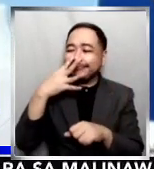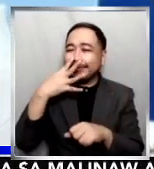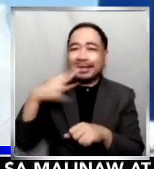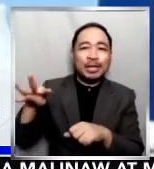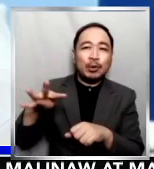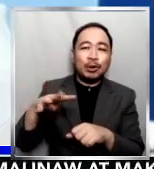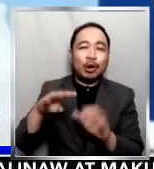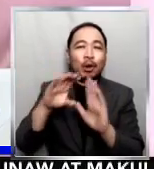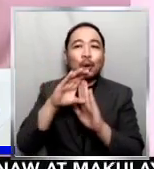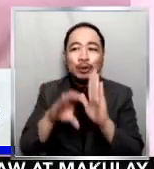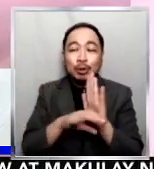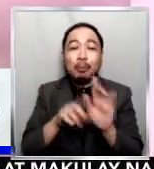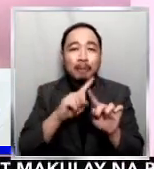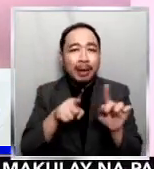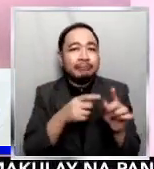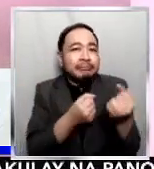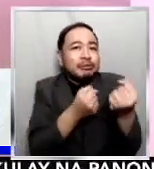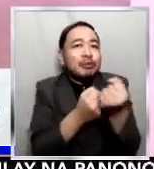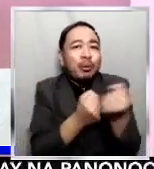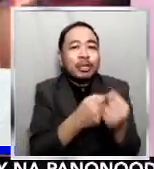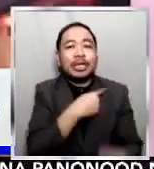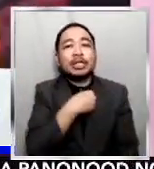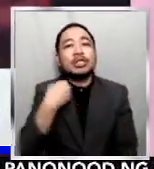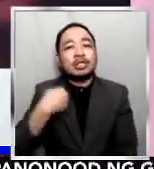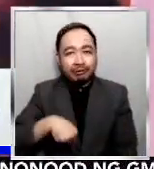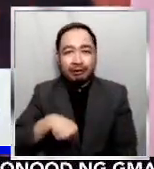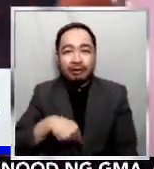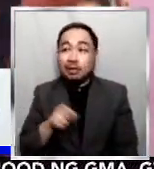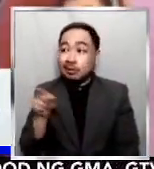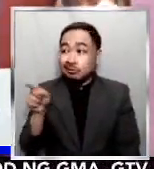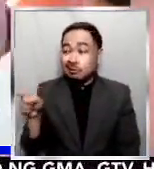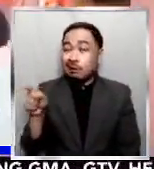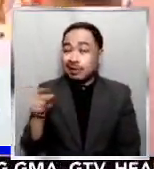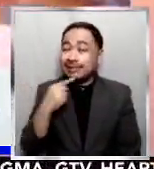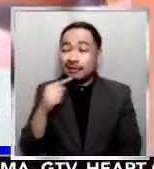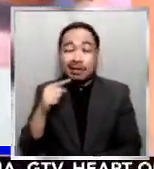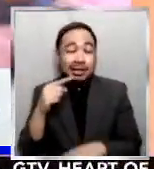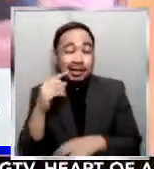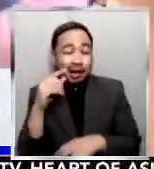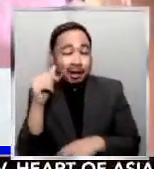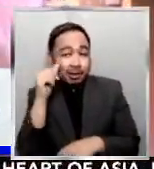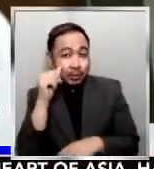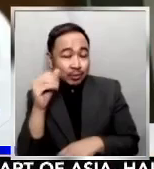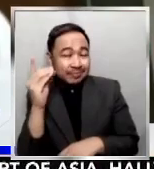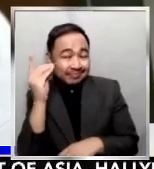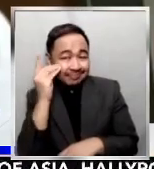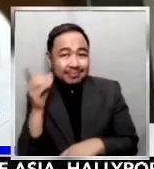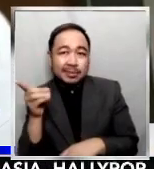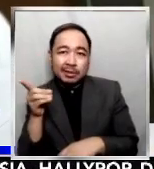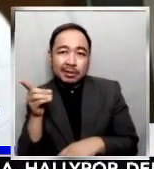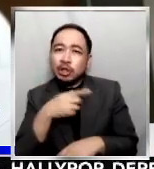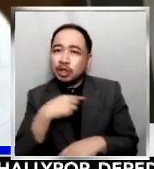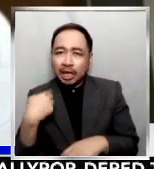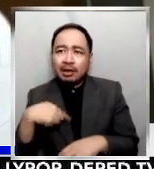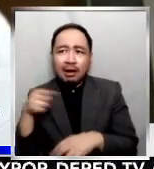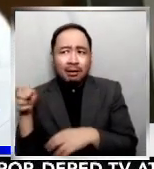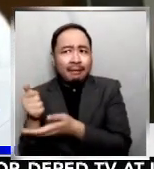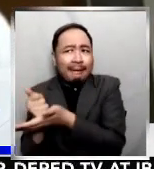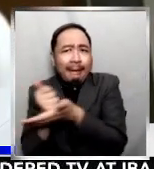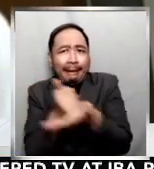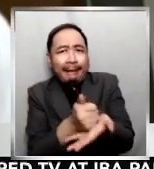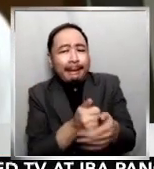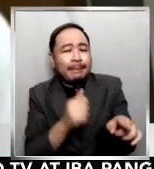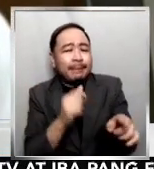pagsisiwalat pa ni Del Rosario, tinulungan daw ng China na manalo si Duterte noong 2016 elections. On February